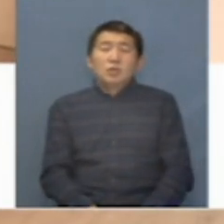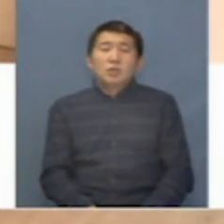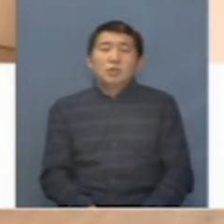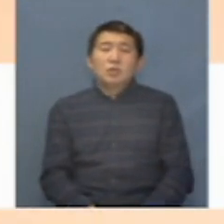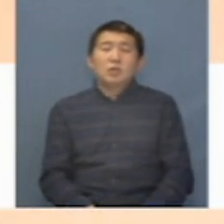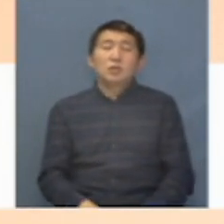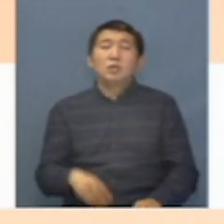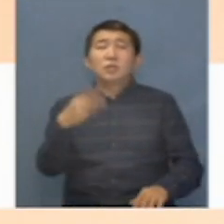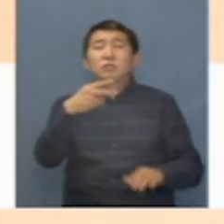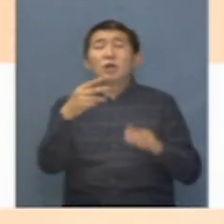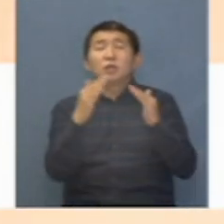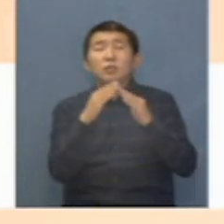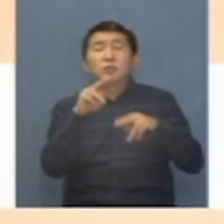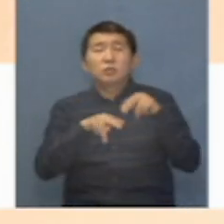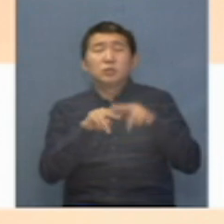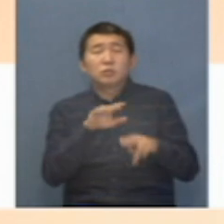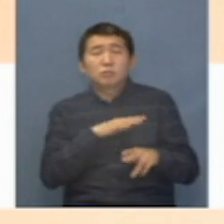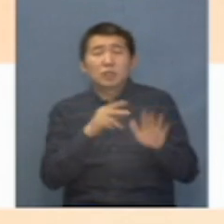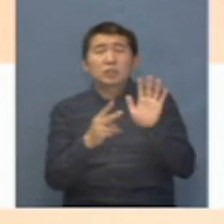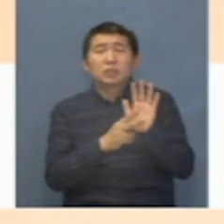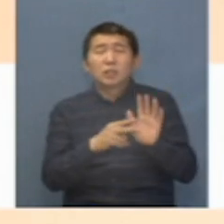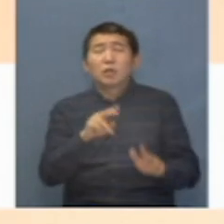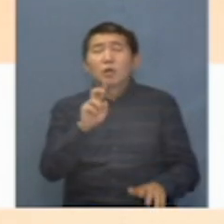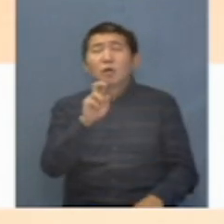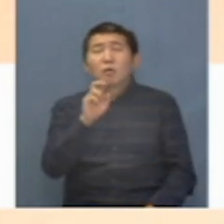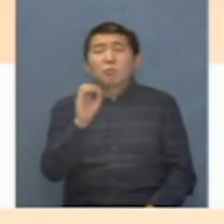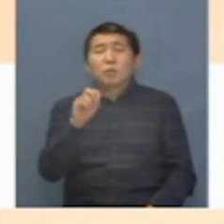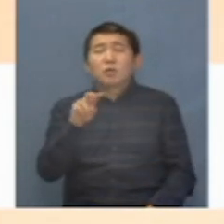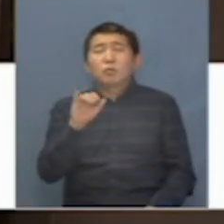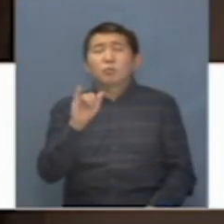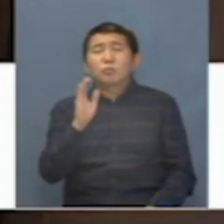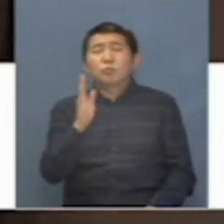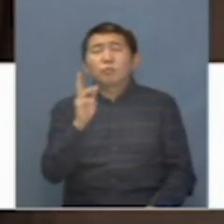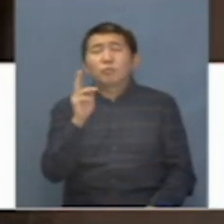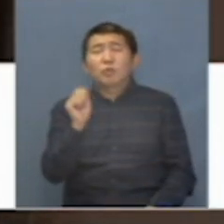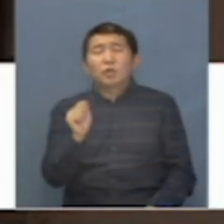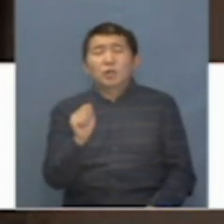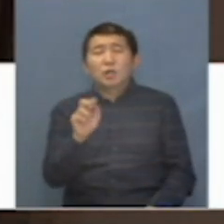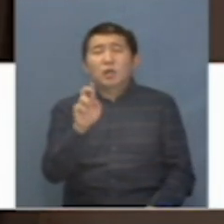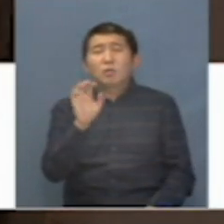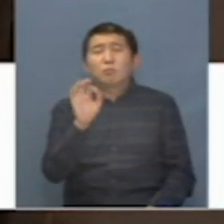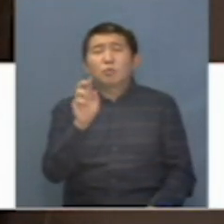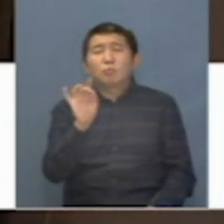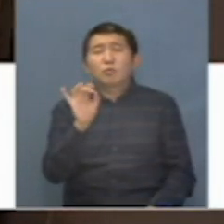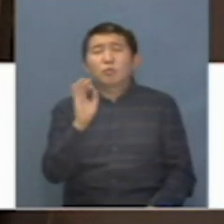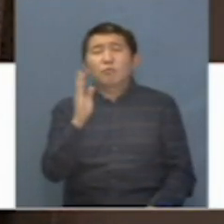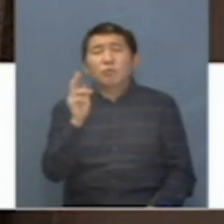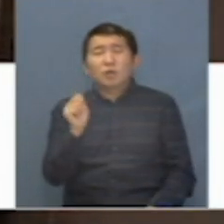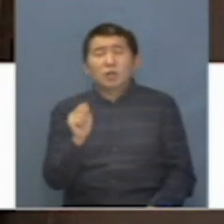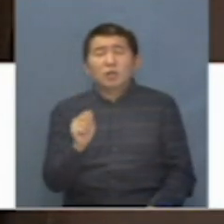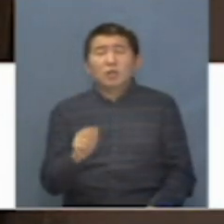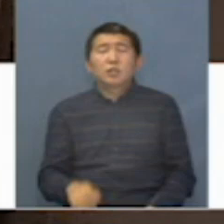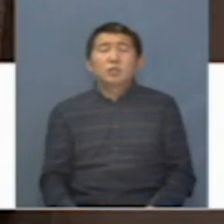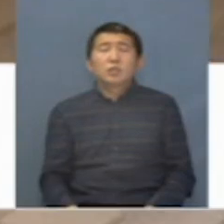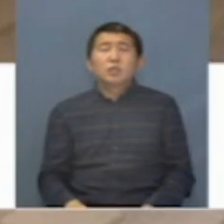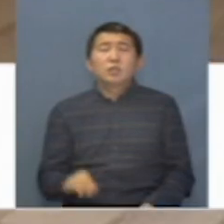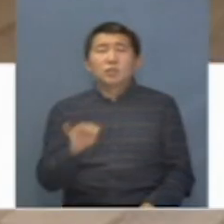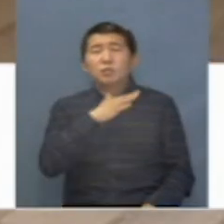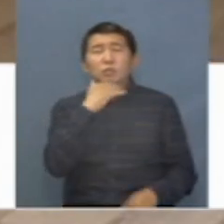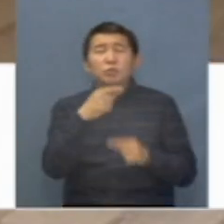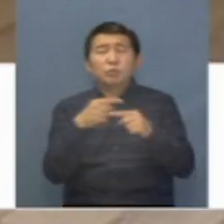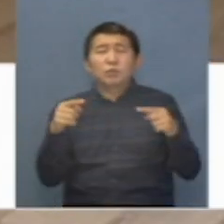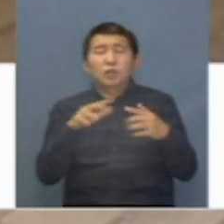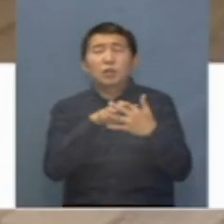Оның жетеуі Белоусовка, Бобровка, Веселовка, Прапорщикова және Черемшанка ауылында. Ал биыл Глубокое ауданының Перевальный